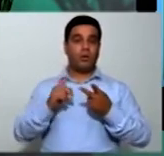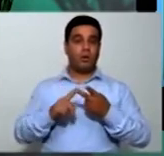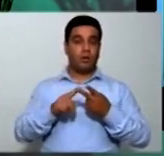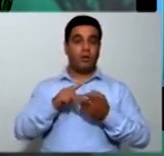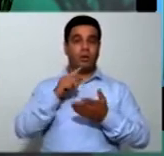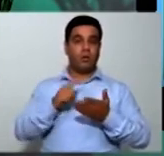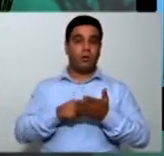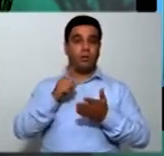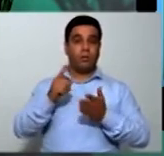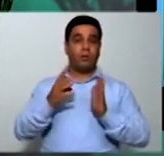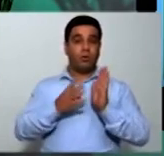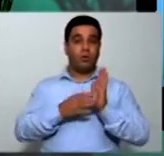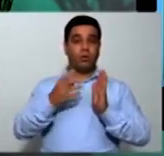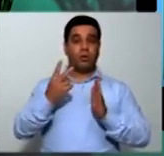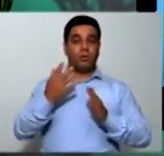savol,